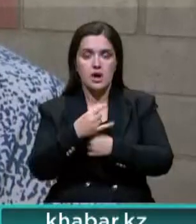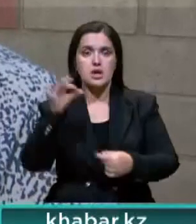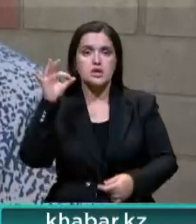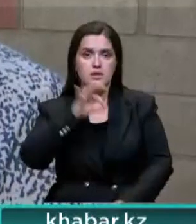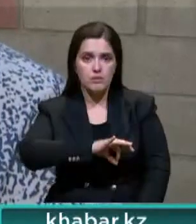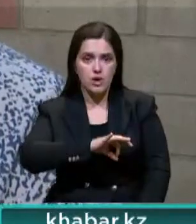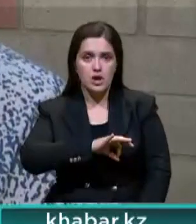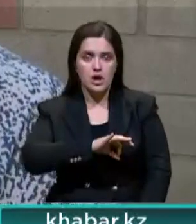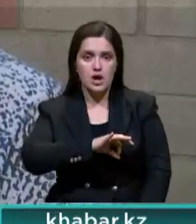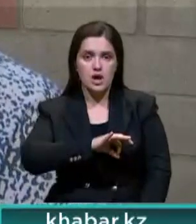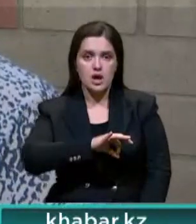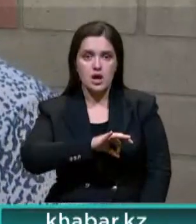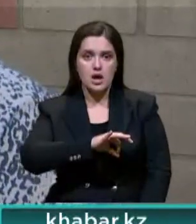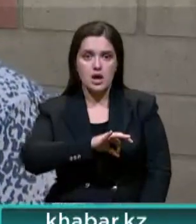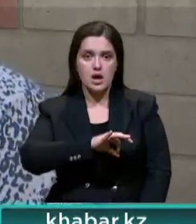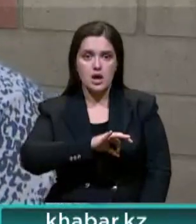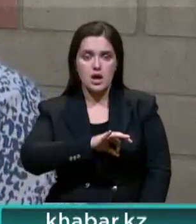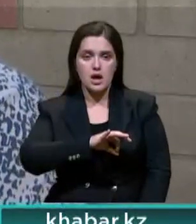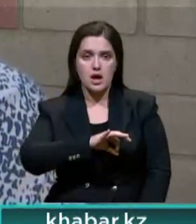использовав коррупционные свои